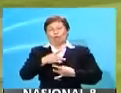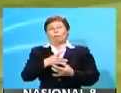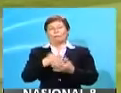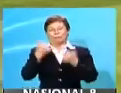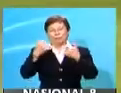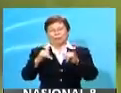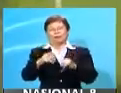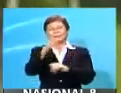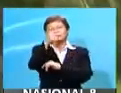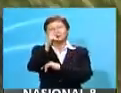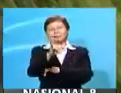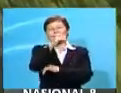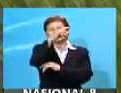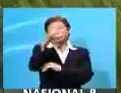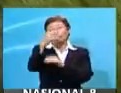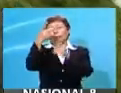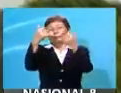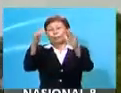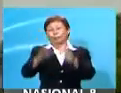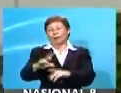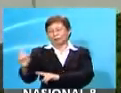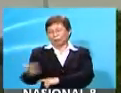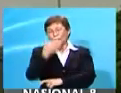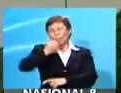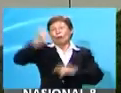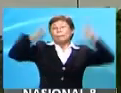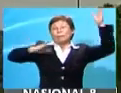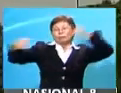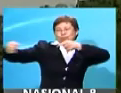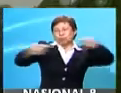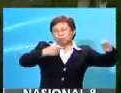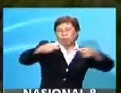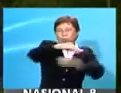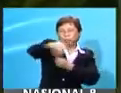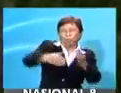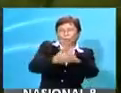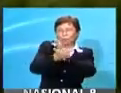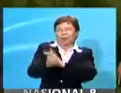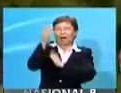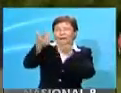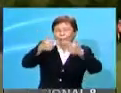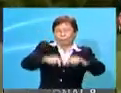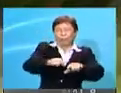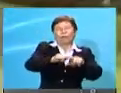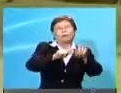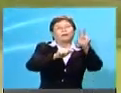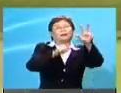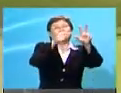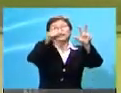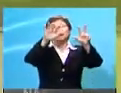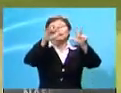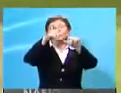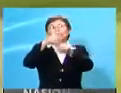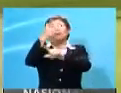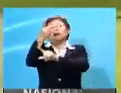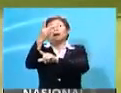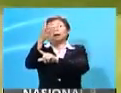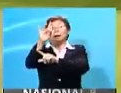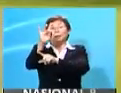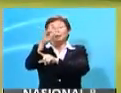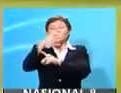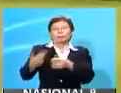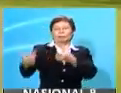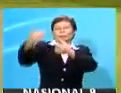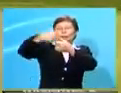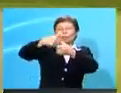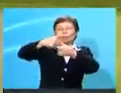Danny bersama 100 lagi pemain Golf terbaik Malaysia akan bersaing pada pusingan kelayakan yang akan berlangsung dari 3 hingga 5 ogos depan bagi merebut slot